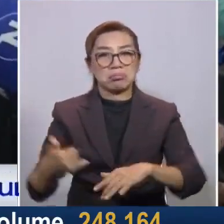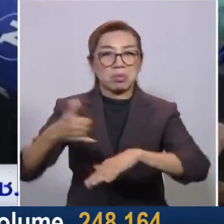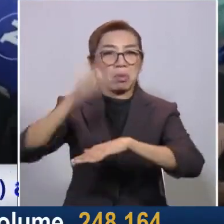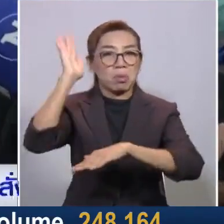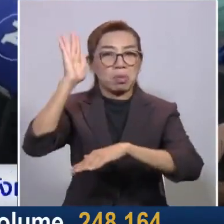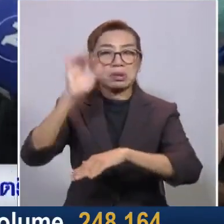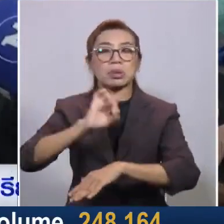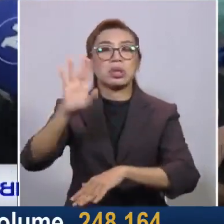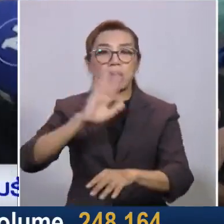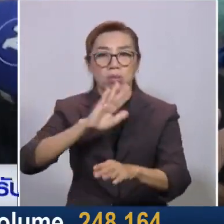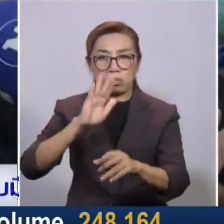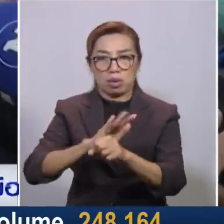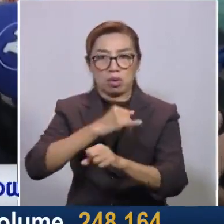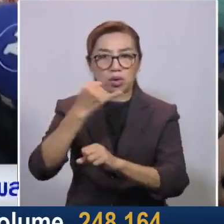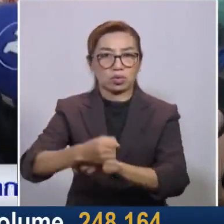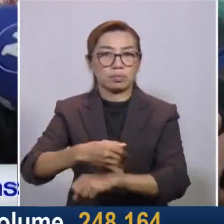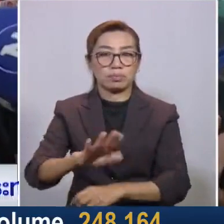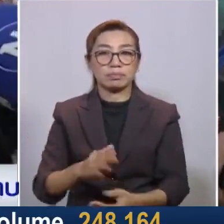มันจะได้จบ